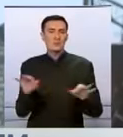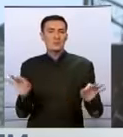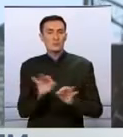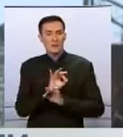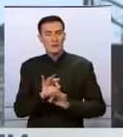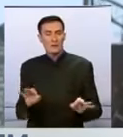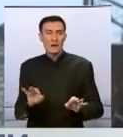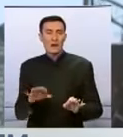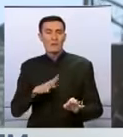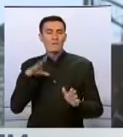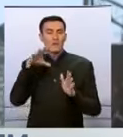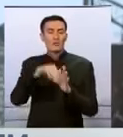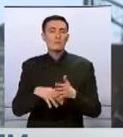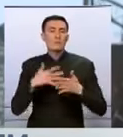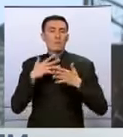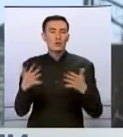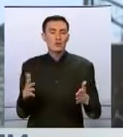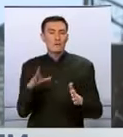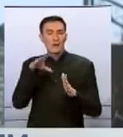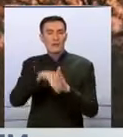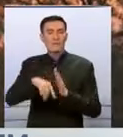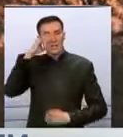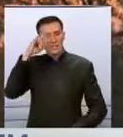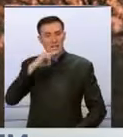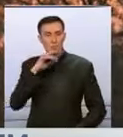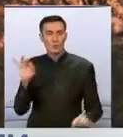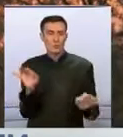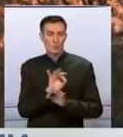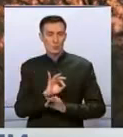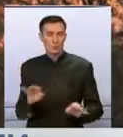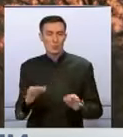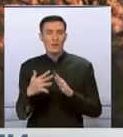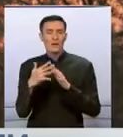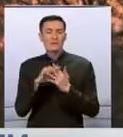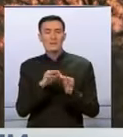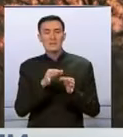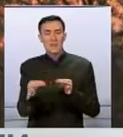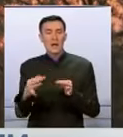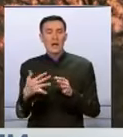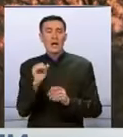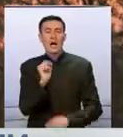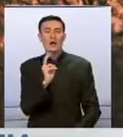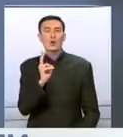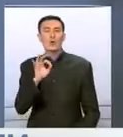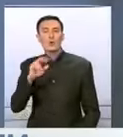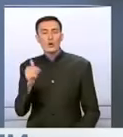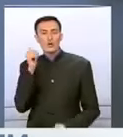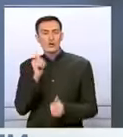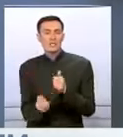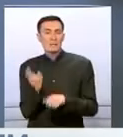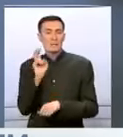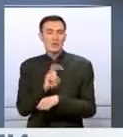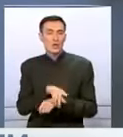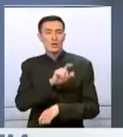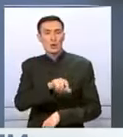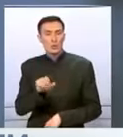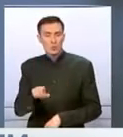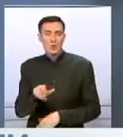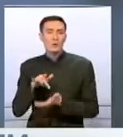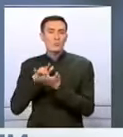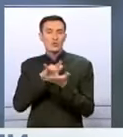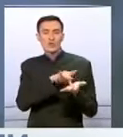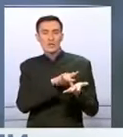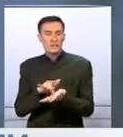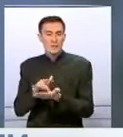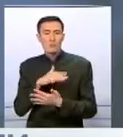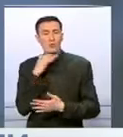Тлеп Аспантайулы внес большой вклад в казахскую музыку. В селение Мащен вблизи аула Ахколь часто заезжают попутчики. Это место интересно